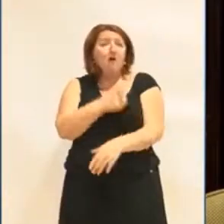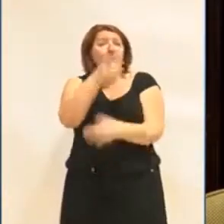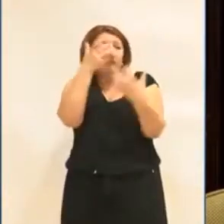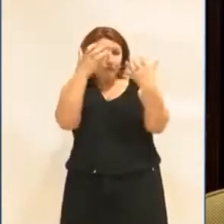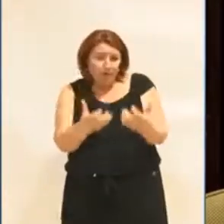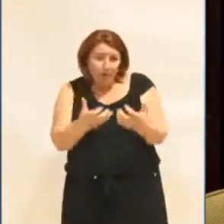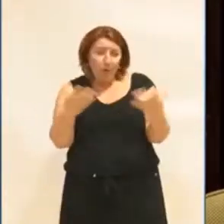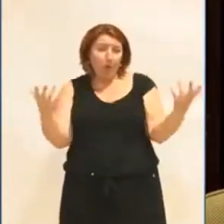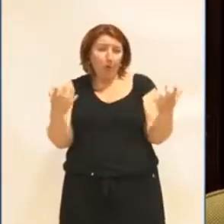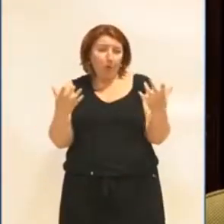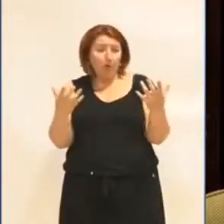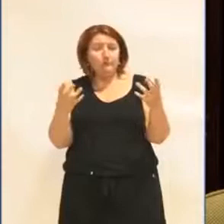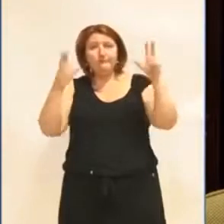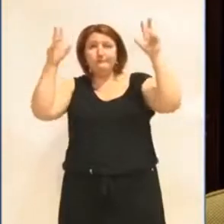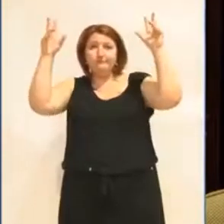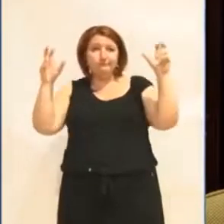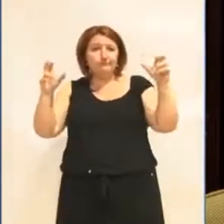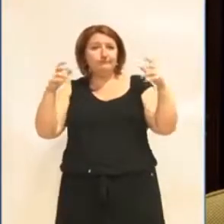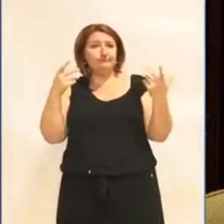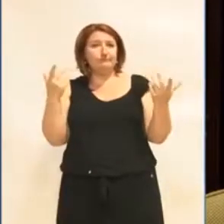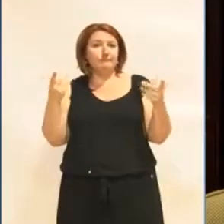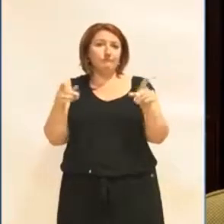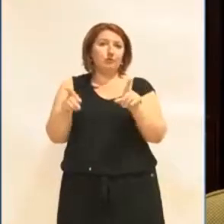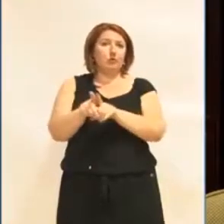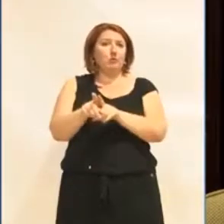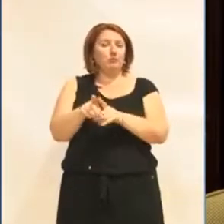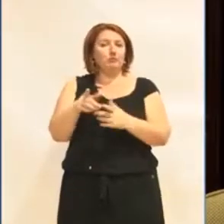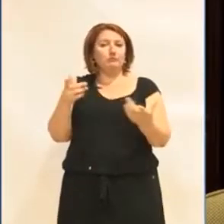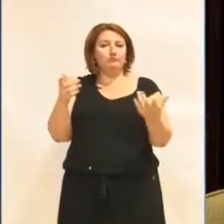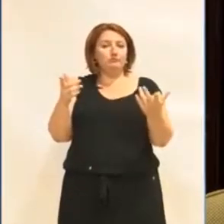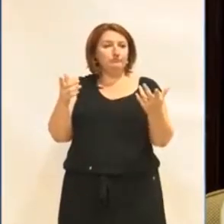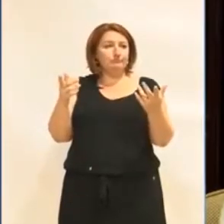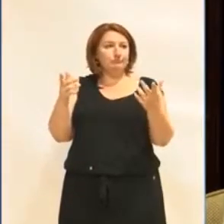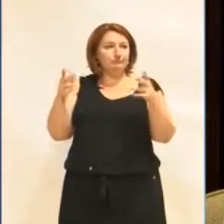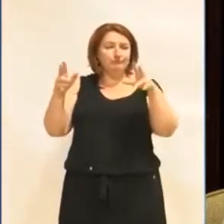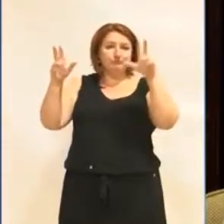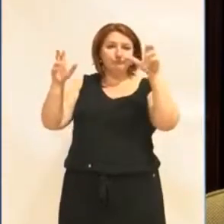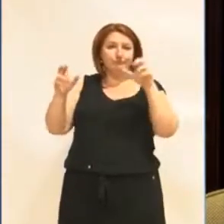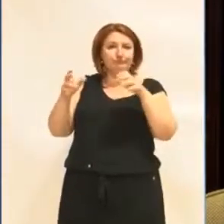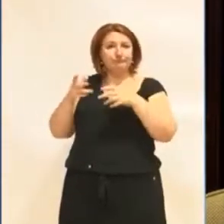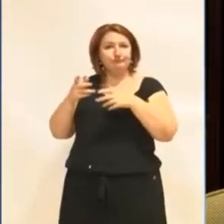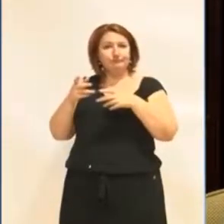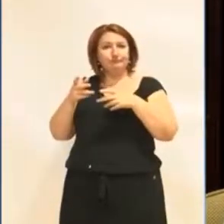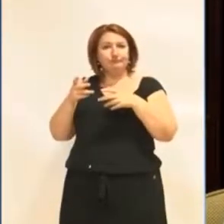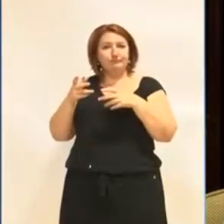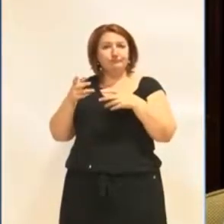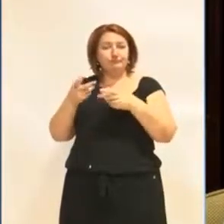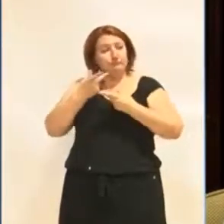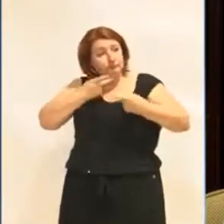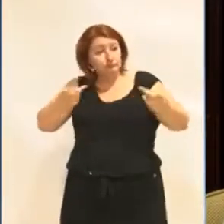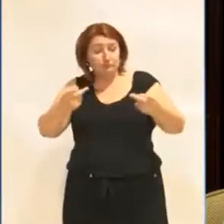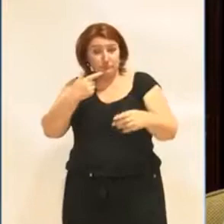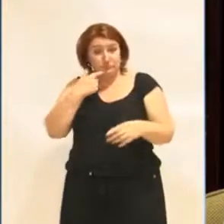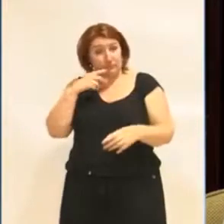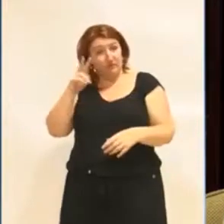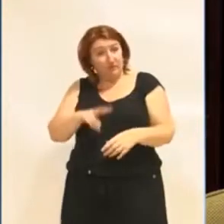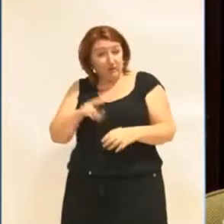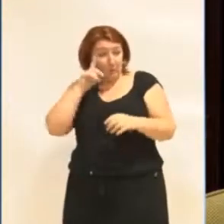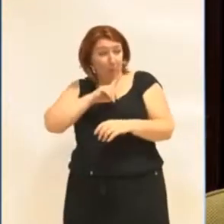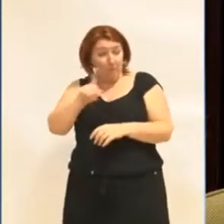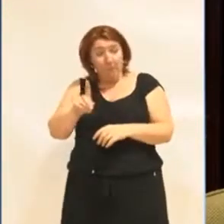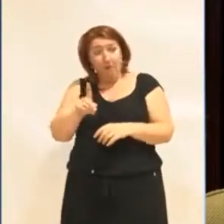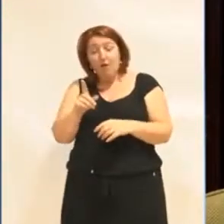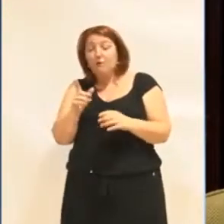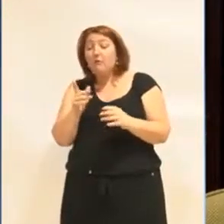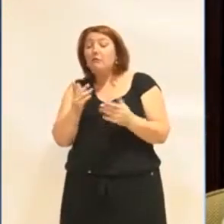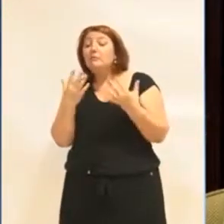là une certaine forme de mixité, est-ce qu'il y a une autre hypothèse possible de construction d'un collège à